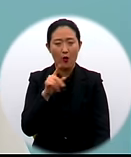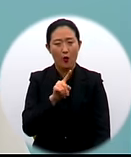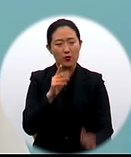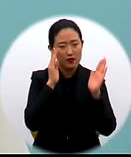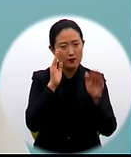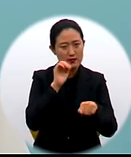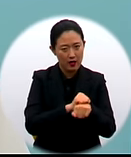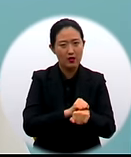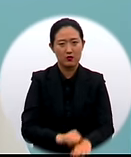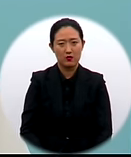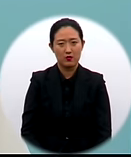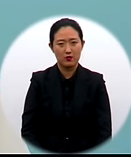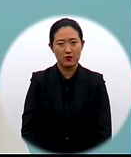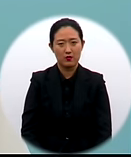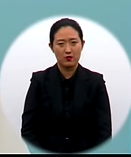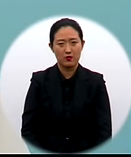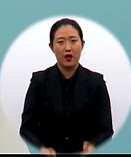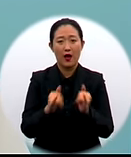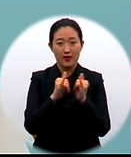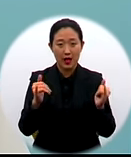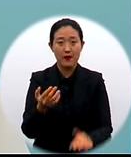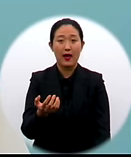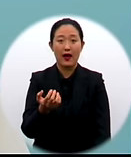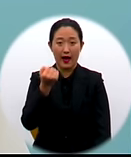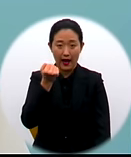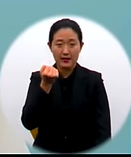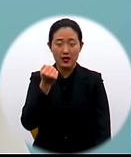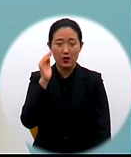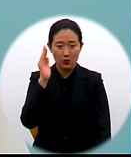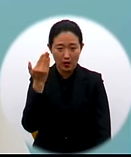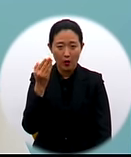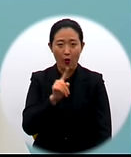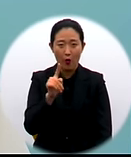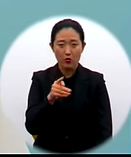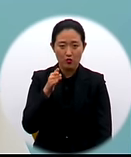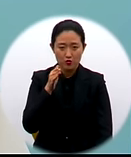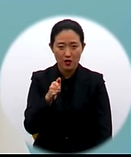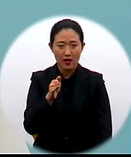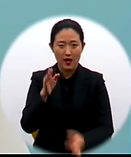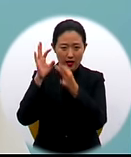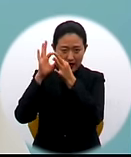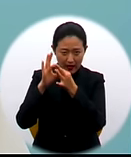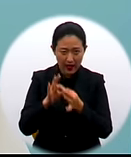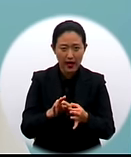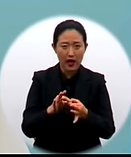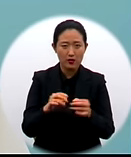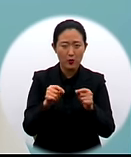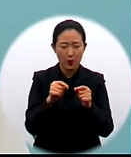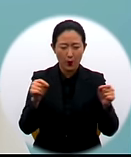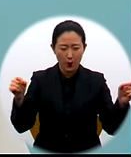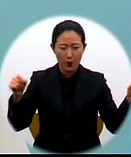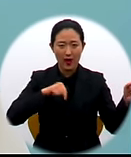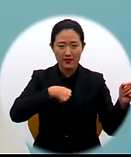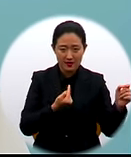잘하거든요. 그럼 결국에는 인간이 가져야 될 고유한 특성 중에 하나는 어떤 영역을 꾸준히 지속적으로 계속 스스로 학습해낼 수